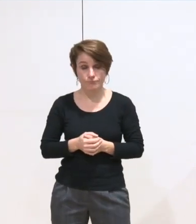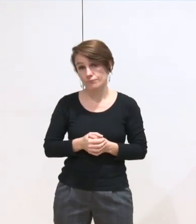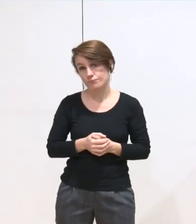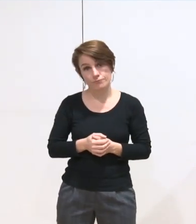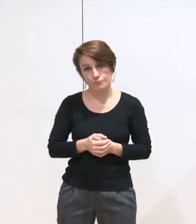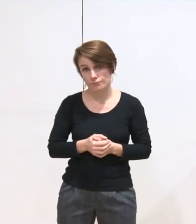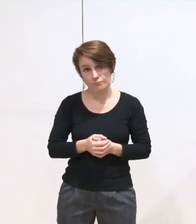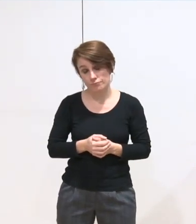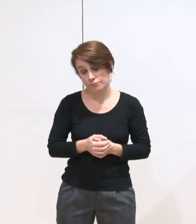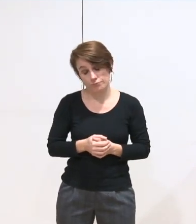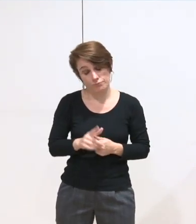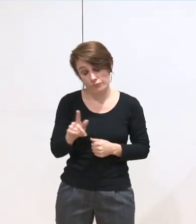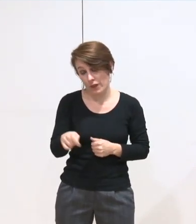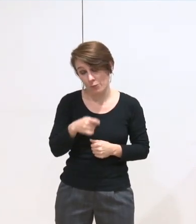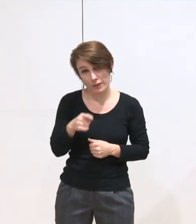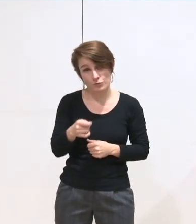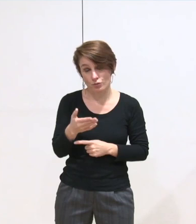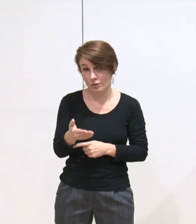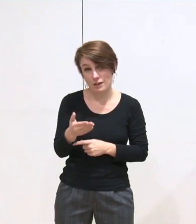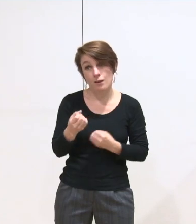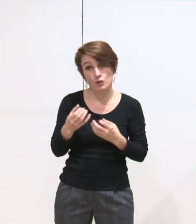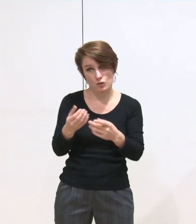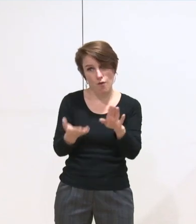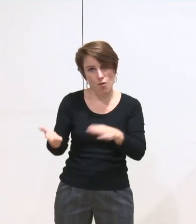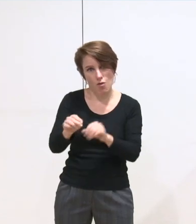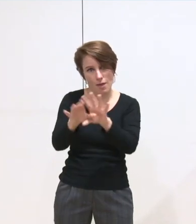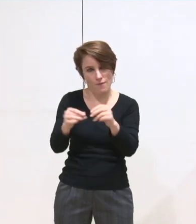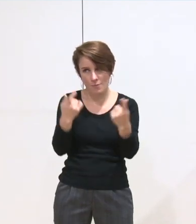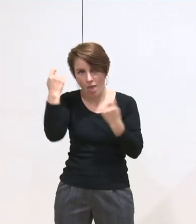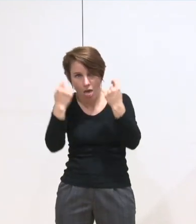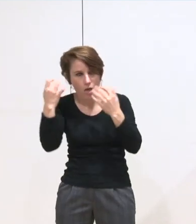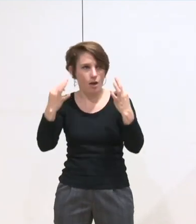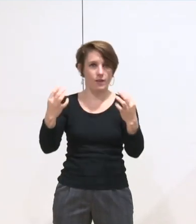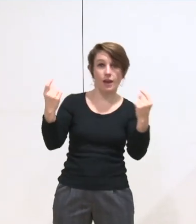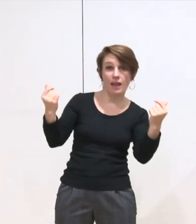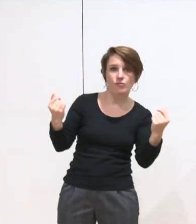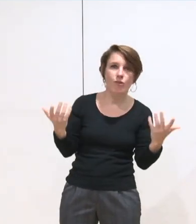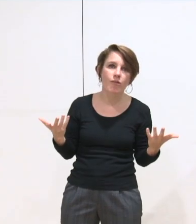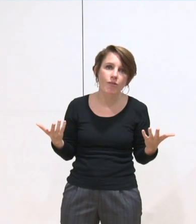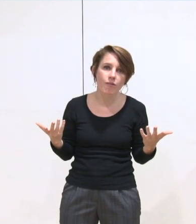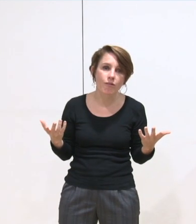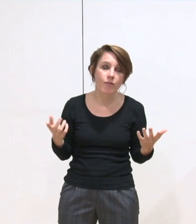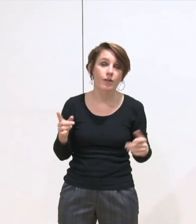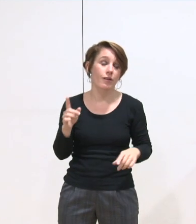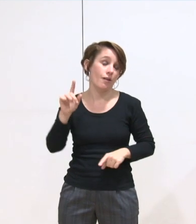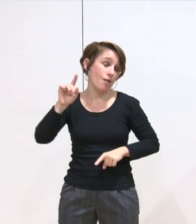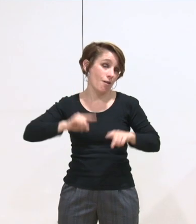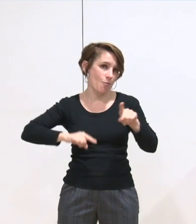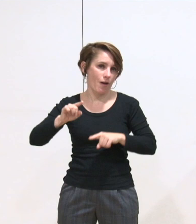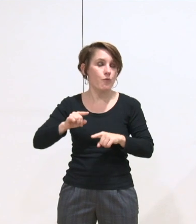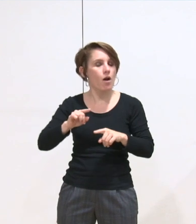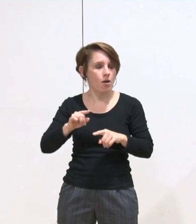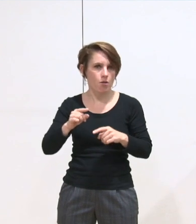clairs, sont les aspects les plus anxiogènes pour les familles. Il y a évidemment une anxiété parfois à